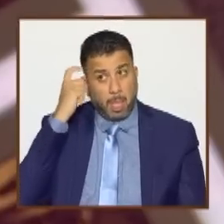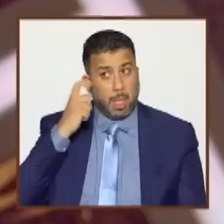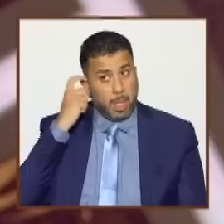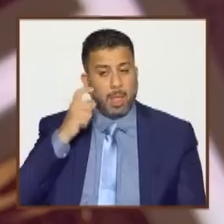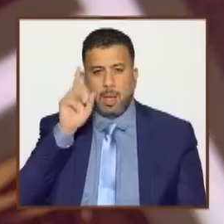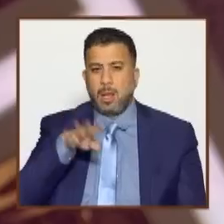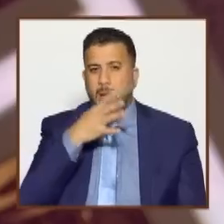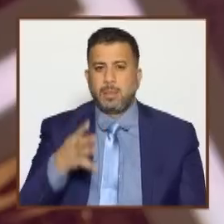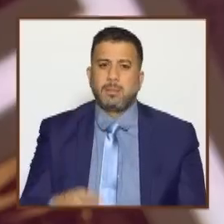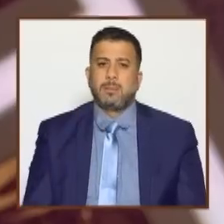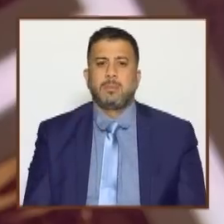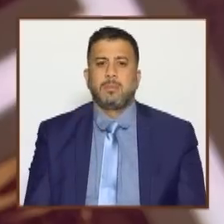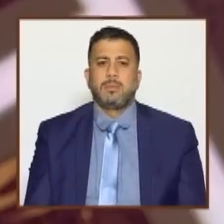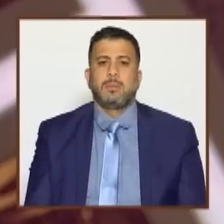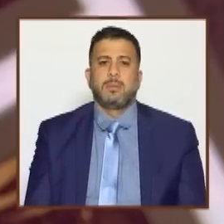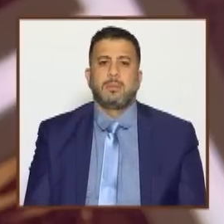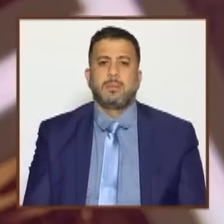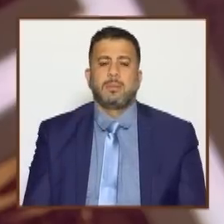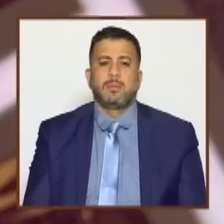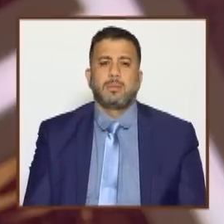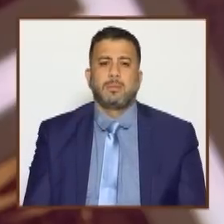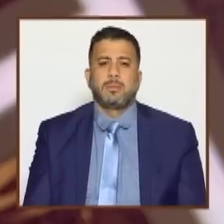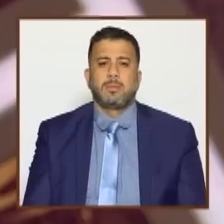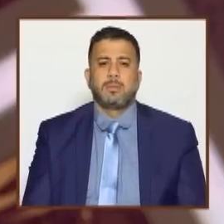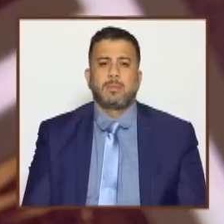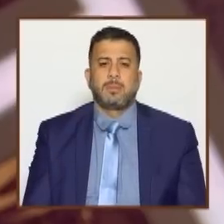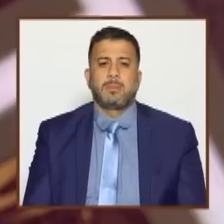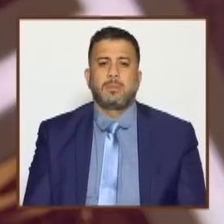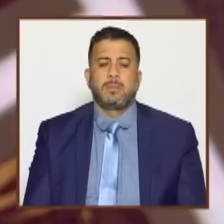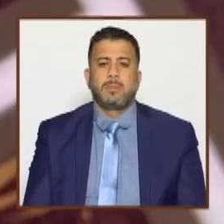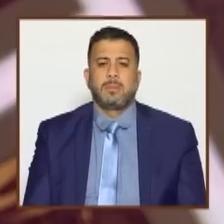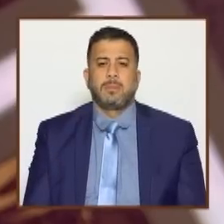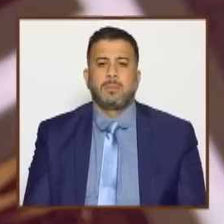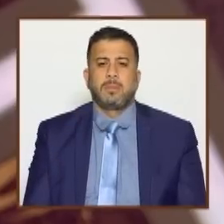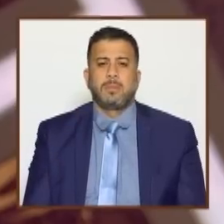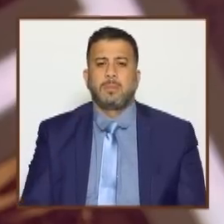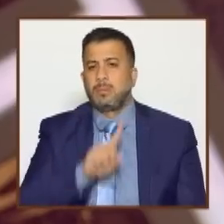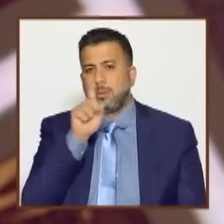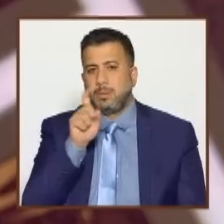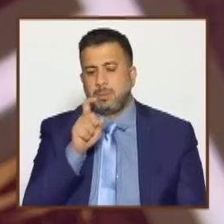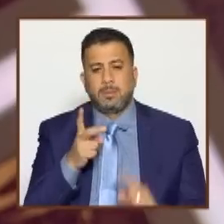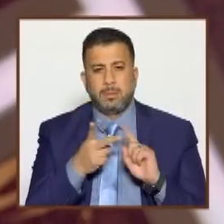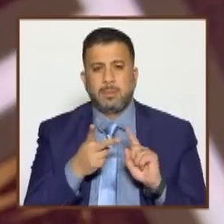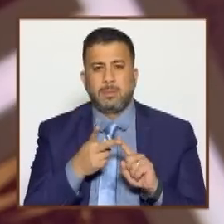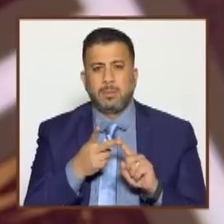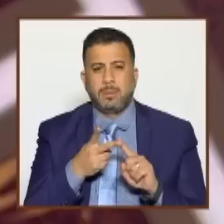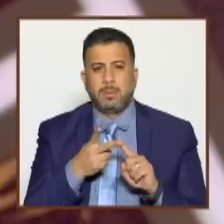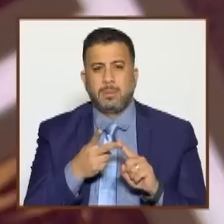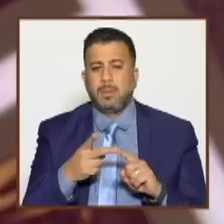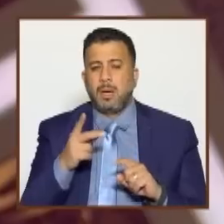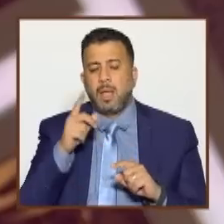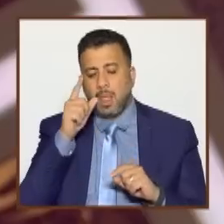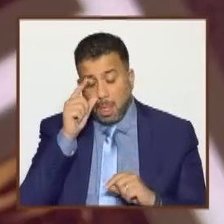التعيمات يعني او الانتهاء هذا. طيب بس اتاكد هذا السؤال. السؤال الثاني النعاس والكسل